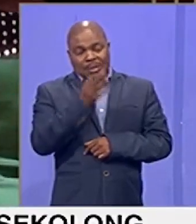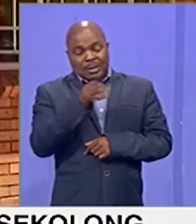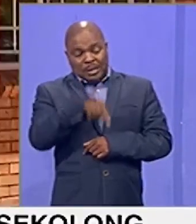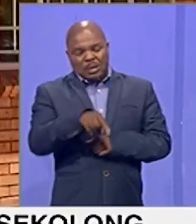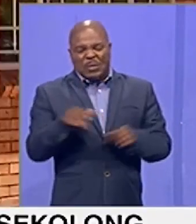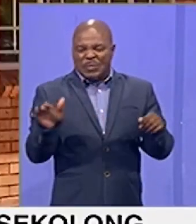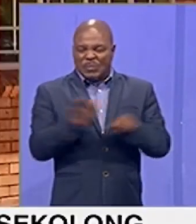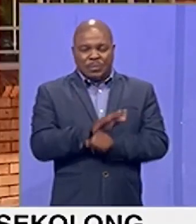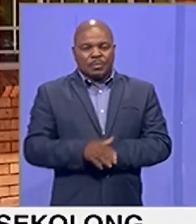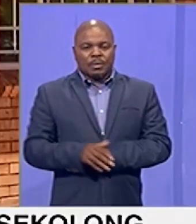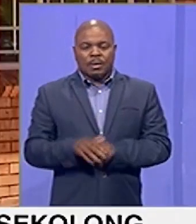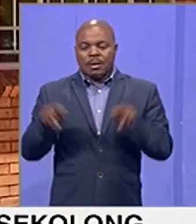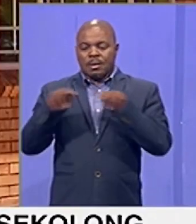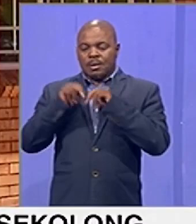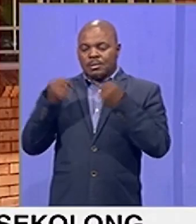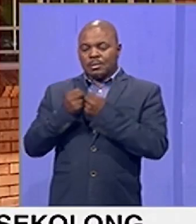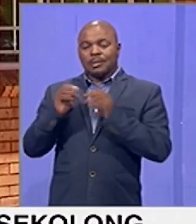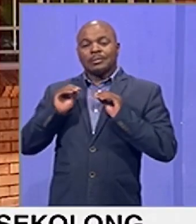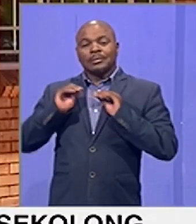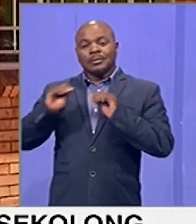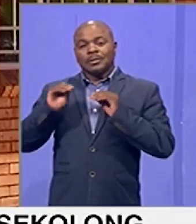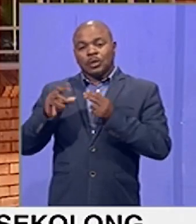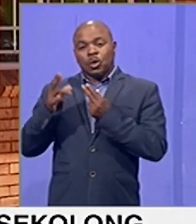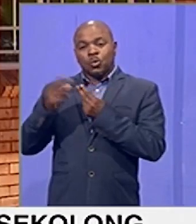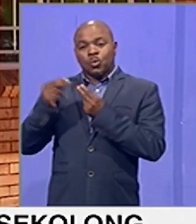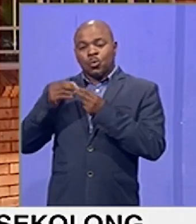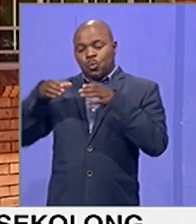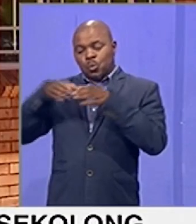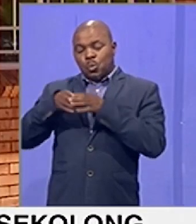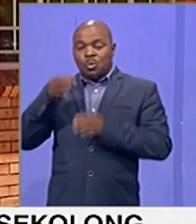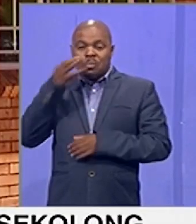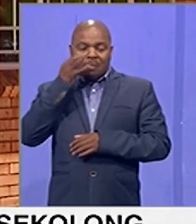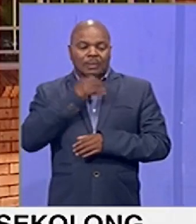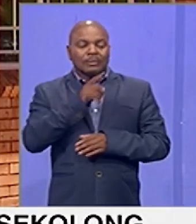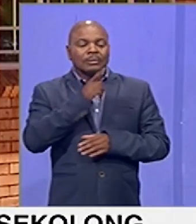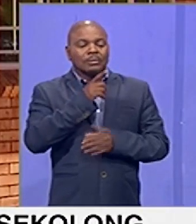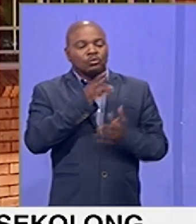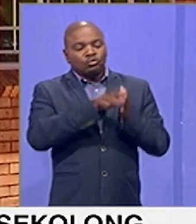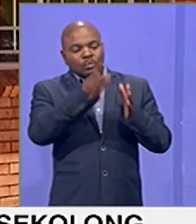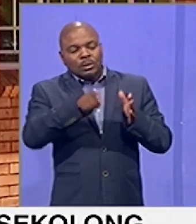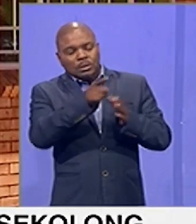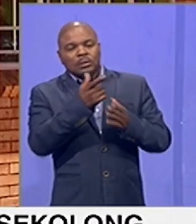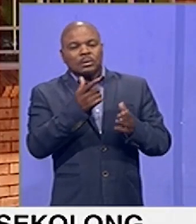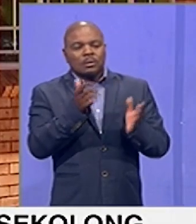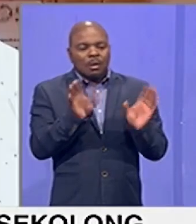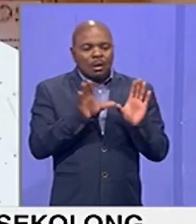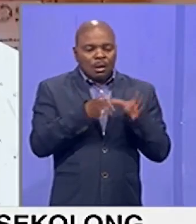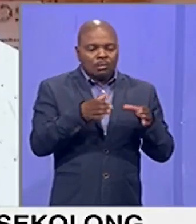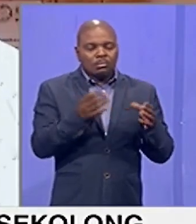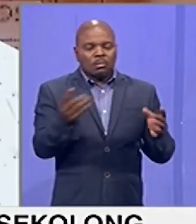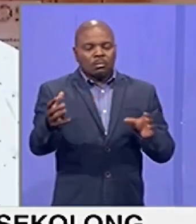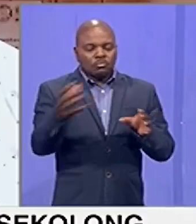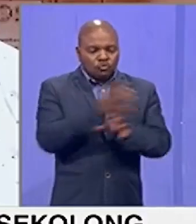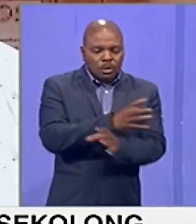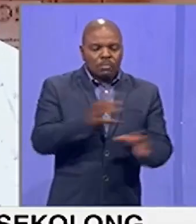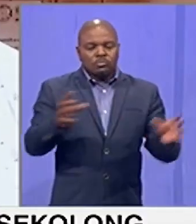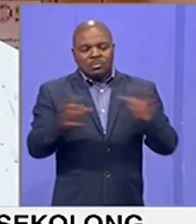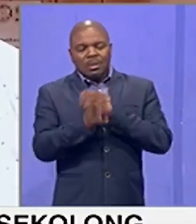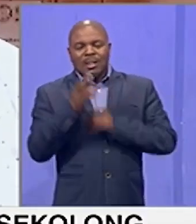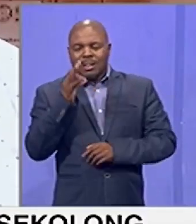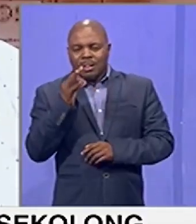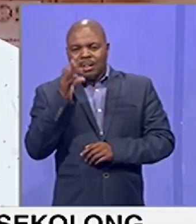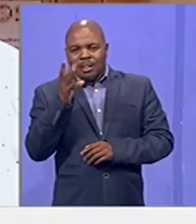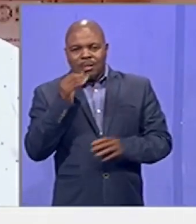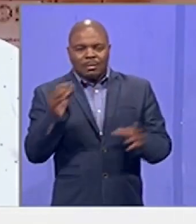2023. National Teachers Union ya re barutwana ba refosana diphapusi borutelo ka matsatsi. Unfortunately go na le bana ba ile